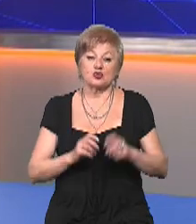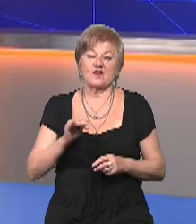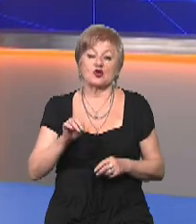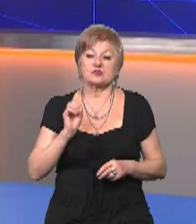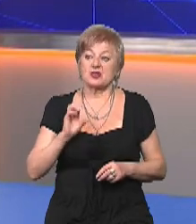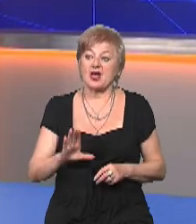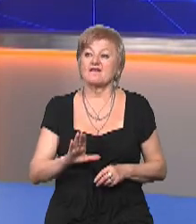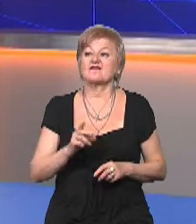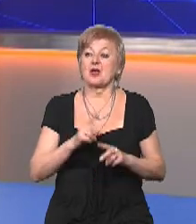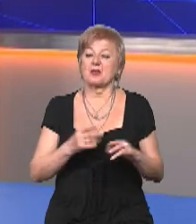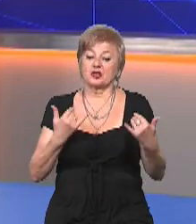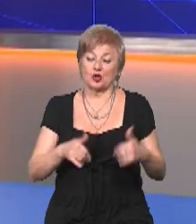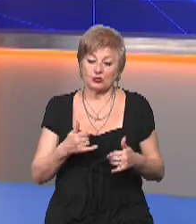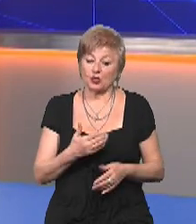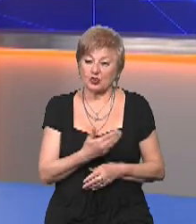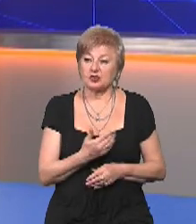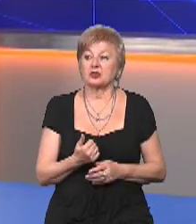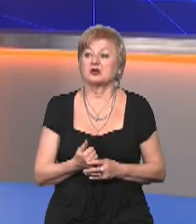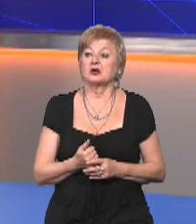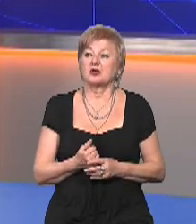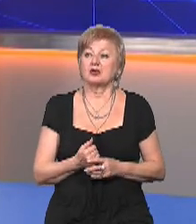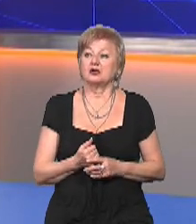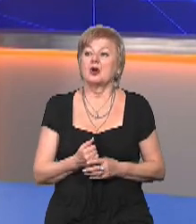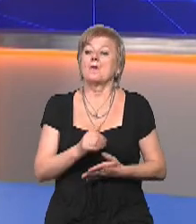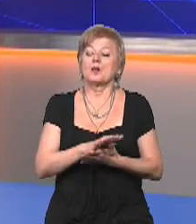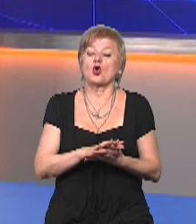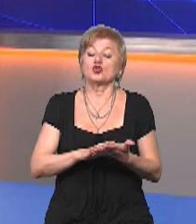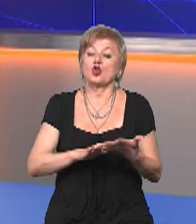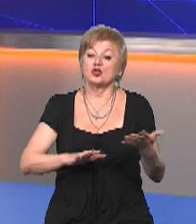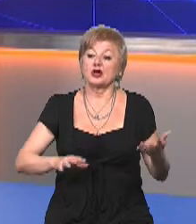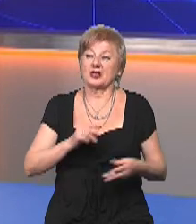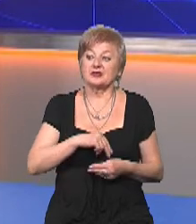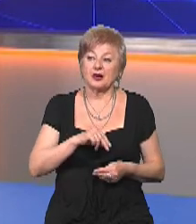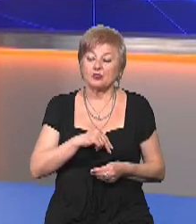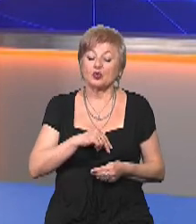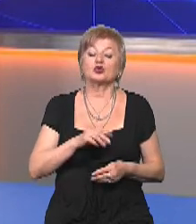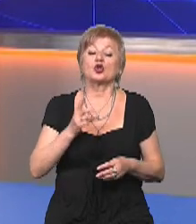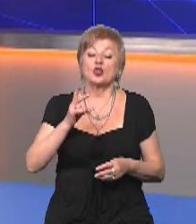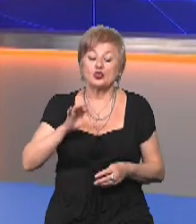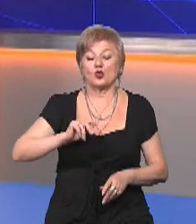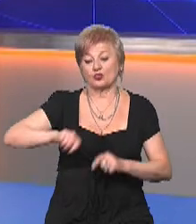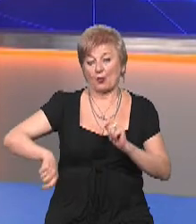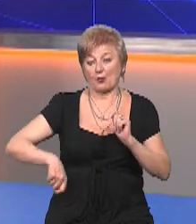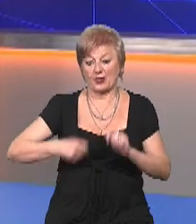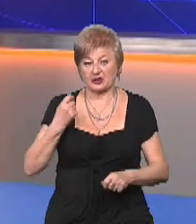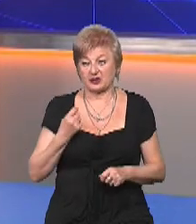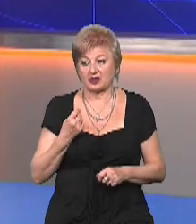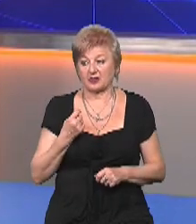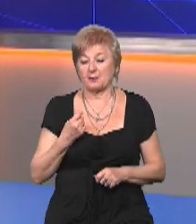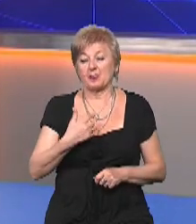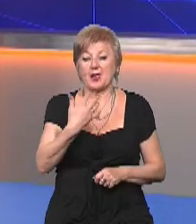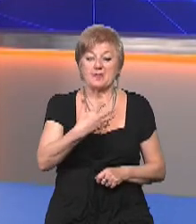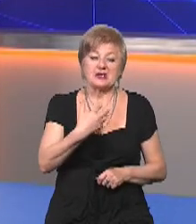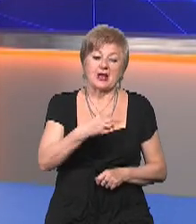ферросплавов, электрометаллургический завод Дніпропетровськсталь продолжают работать, неся определенные убытки. Я уже сказал, ферросплавные это порядка